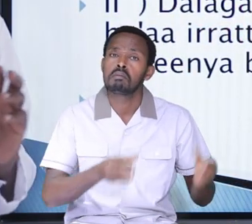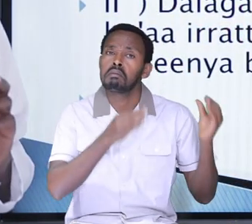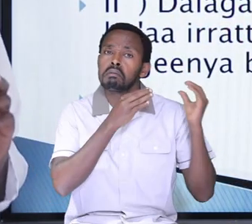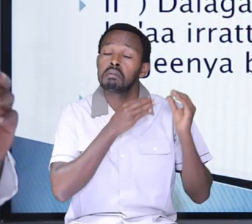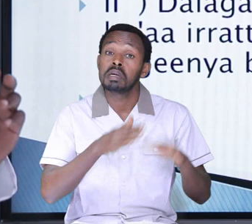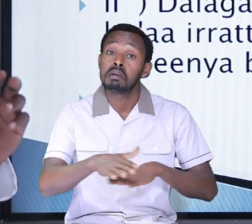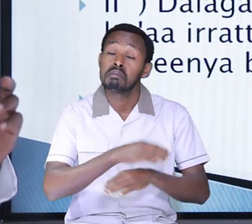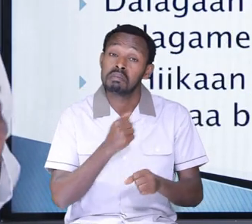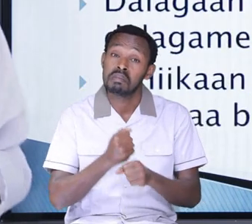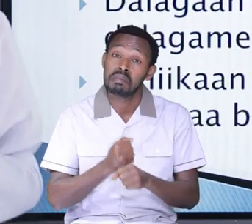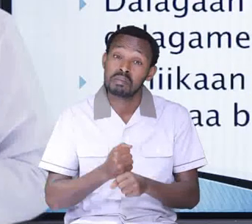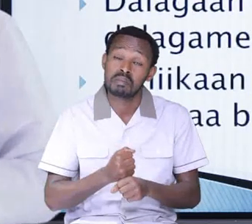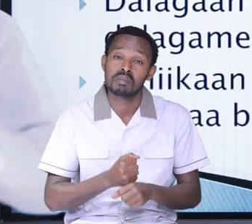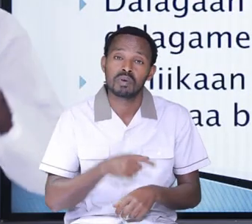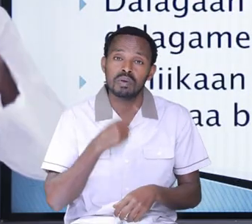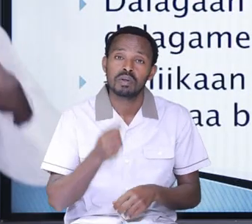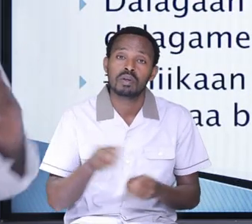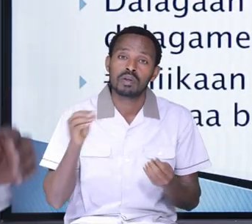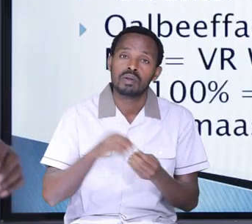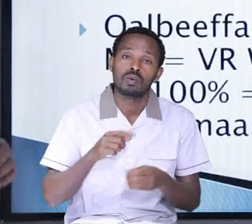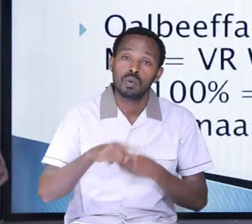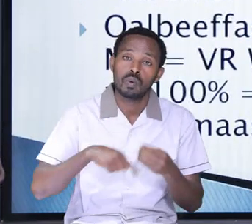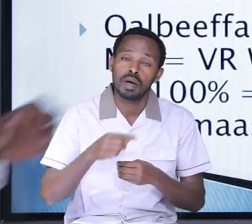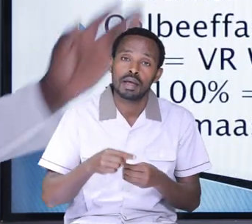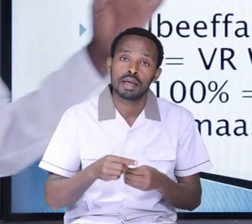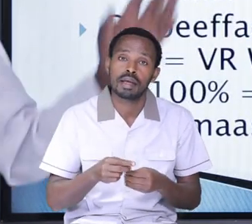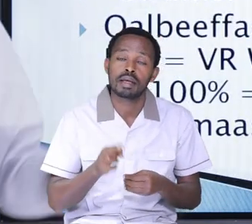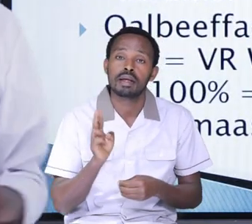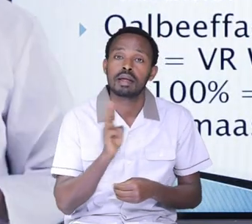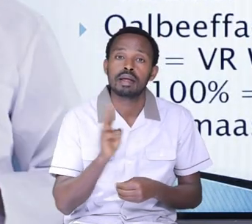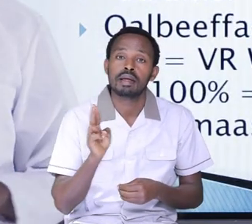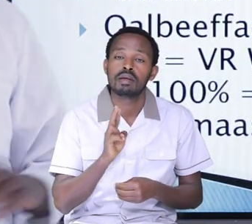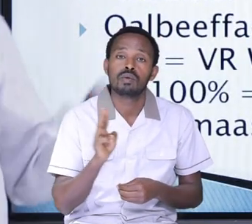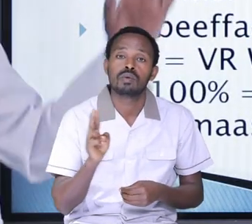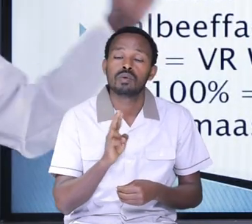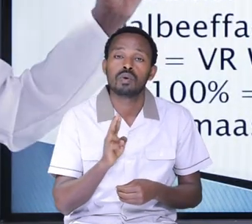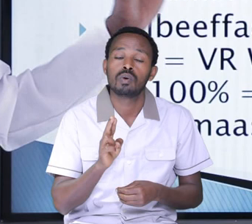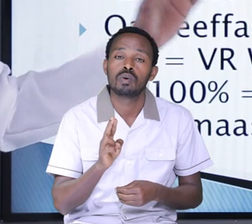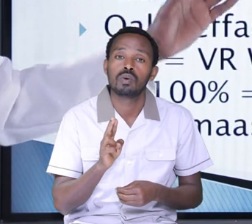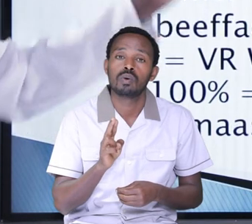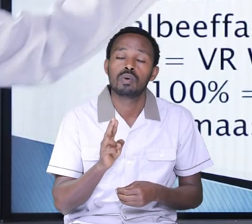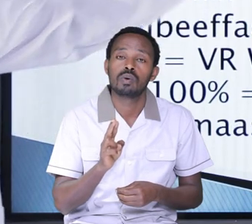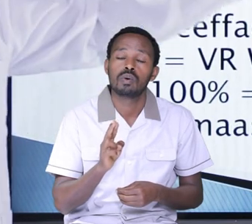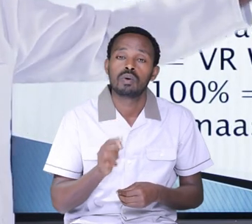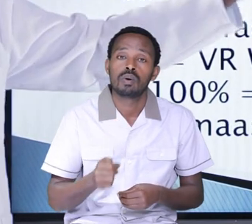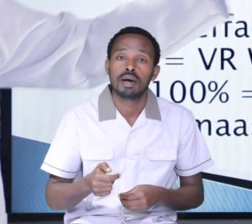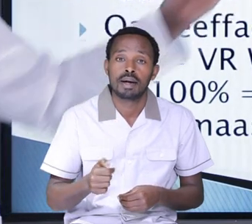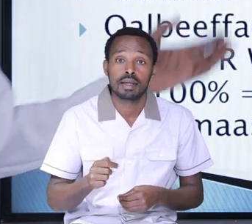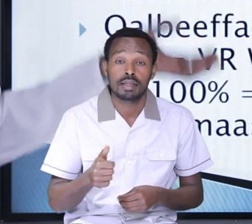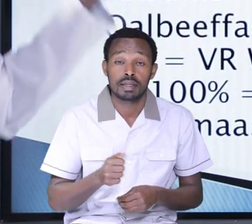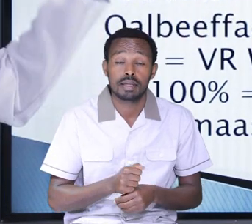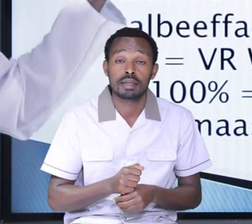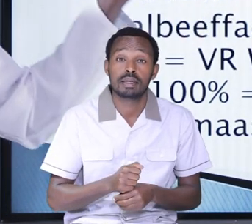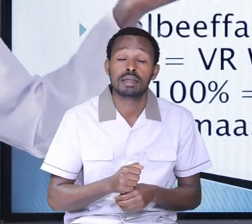deddeebiin laalleerra. Akkasumas waa'ee reeshiyoo ariitiiti. Reeshiyoon ariitii kan parsantiin